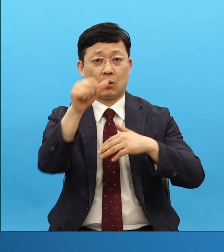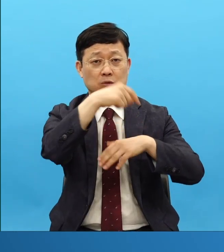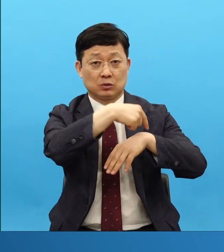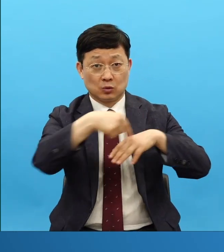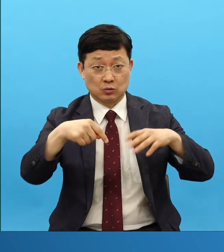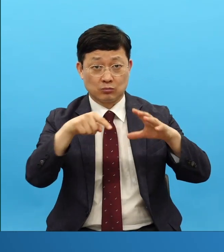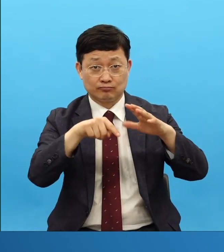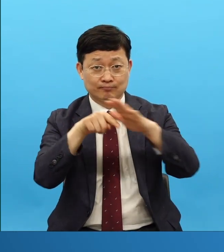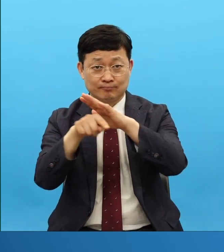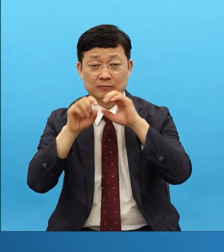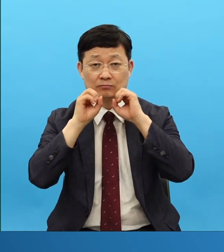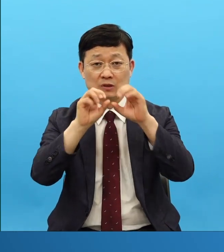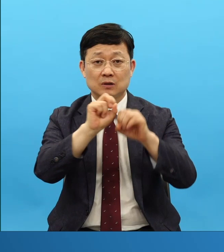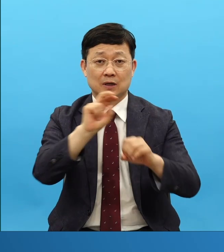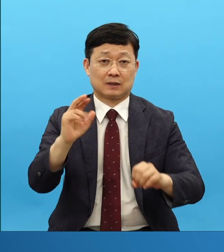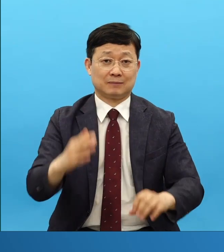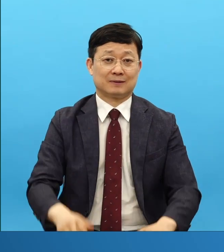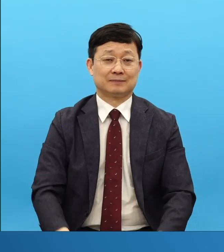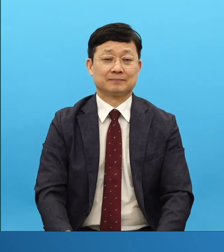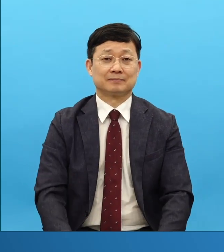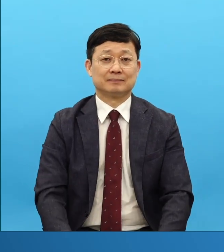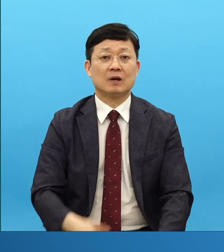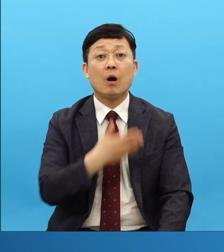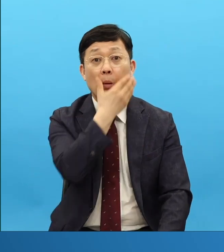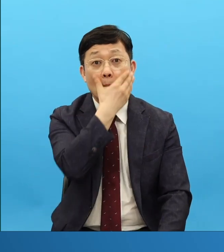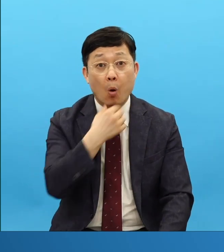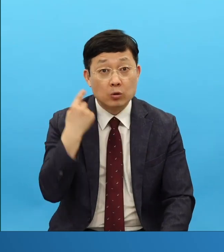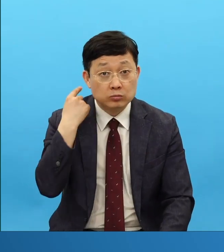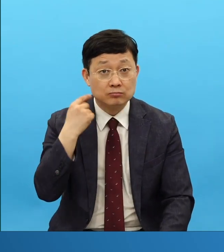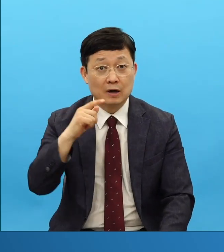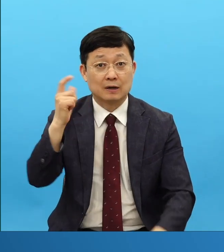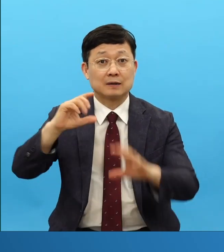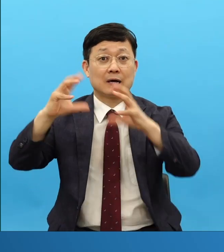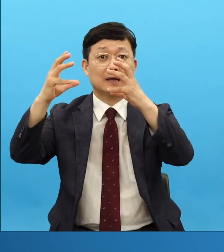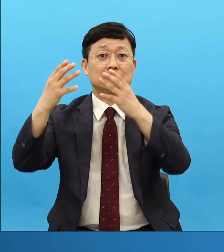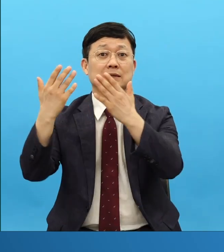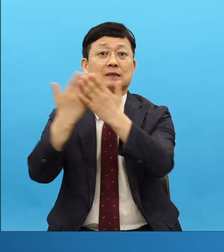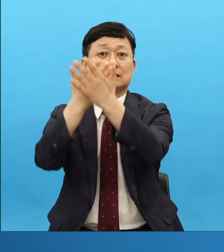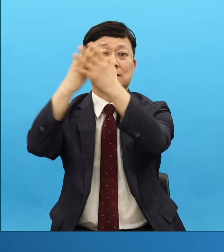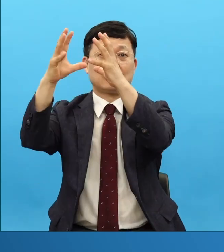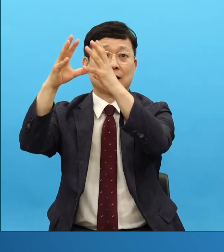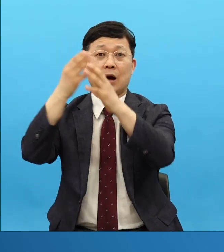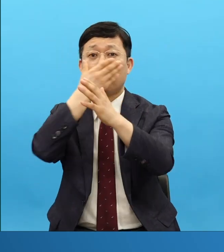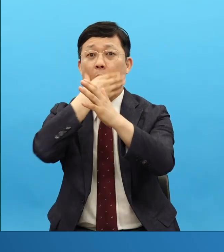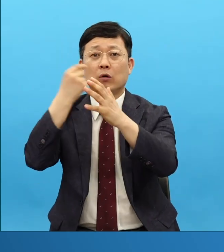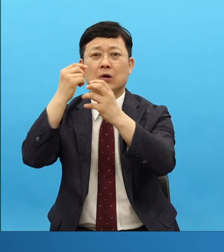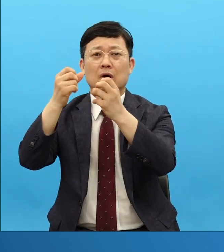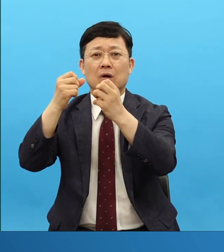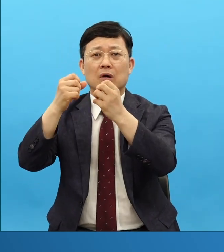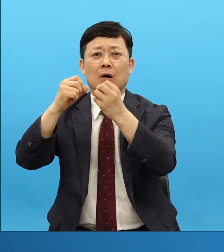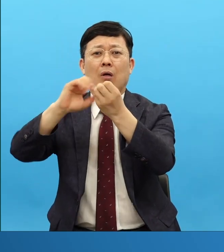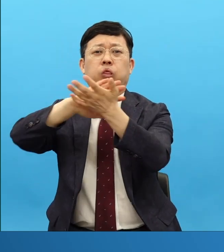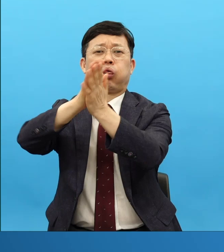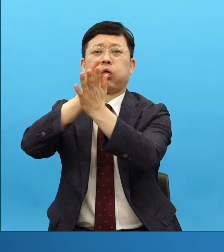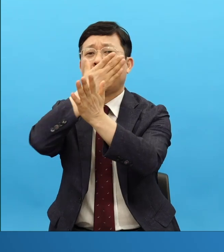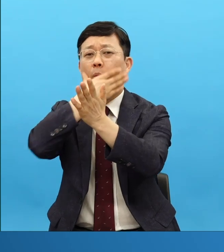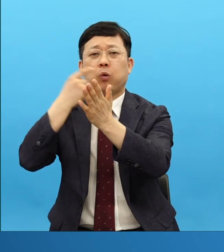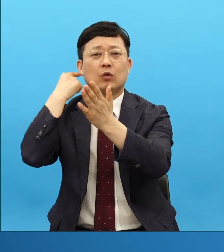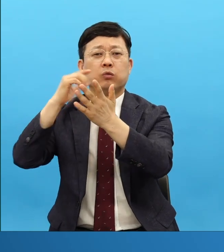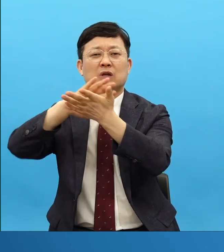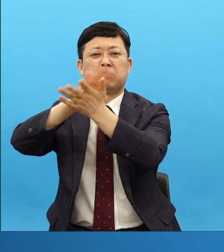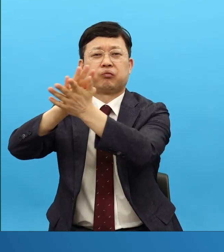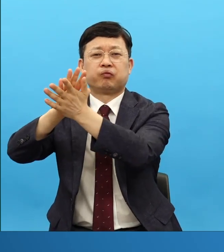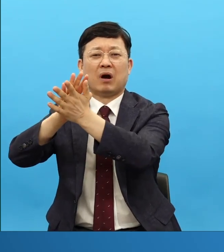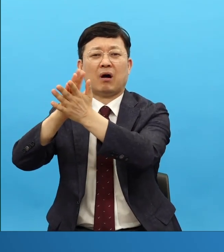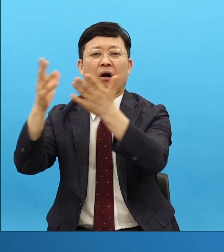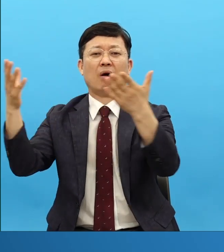We must go to 237 그렇죠? nations, 5,000 tribes. 복음이 We must. 강대국에서 많이 정말로 짓밟을 수 없지만 짓밟혔어요. And the gospel,